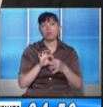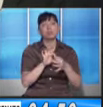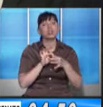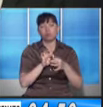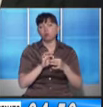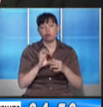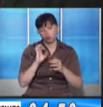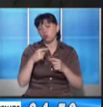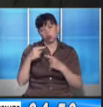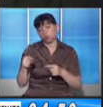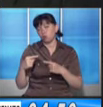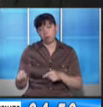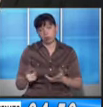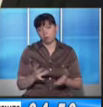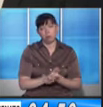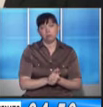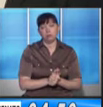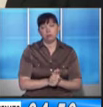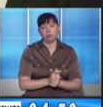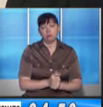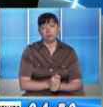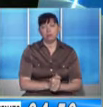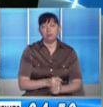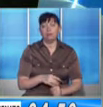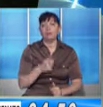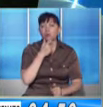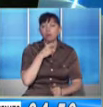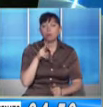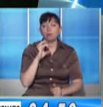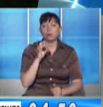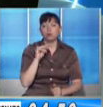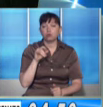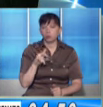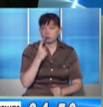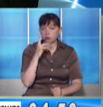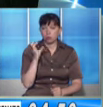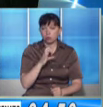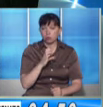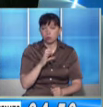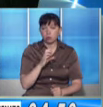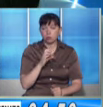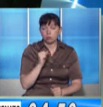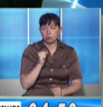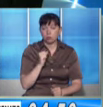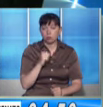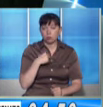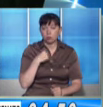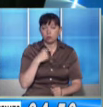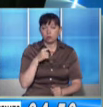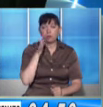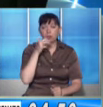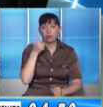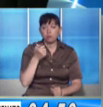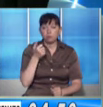zile. Și în circunstanțe... Domnule Perciun, o secundă, pentru că iar a picat cronometrul nostru.